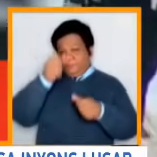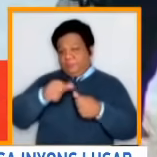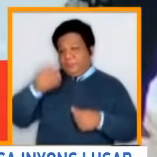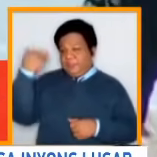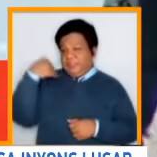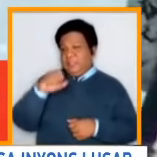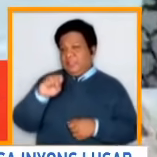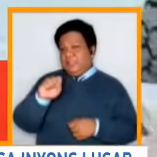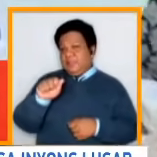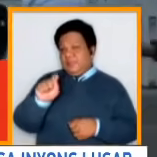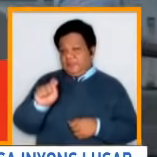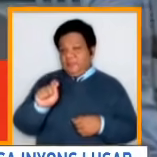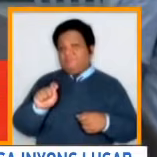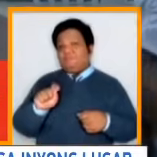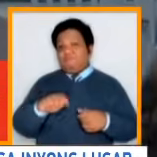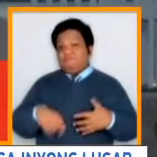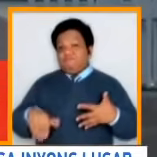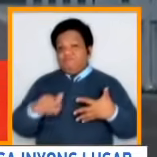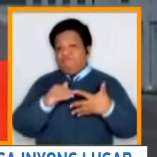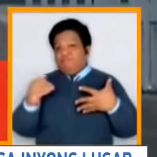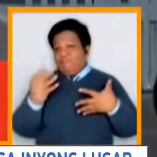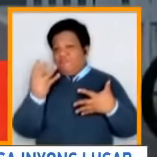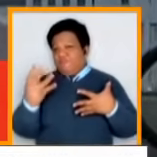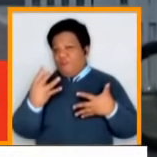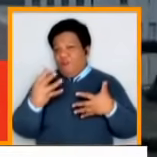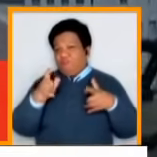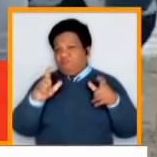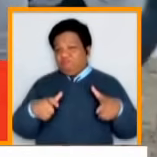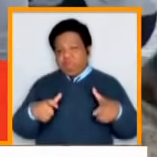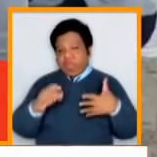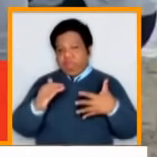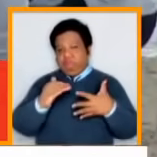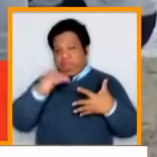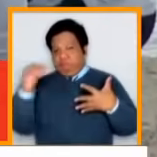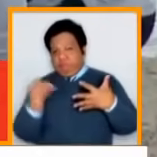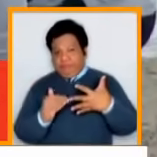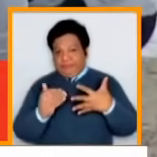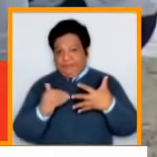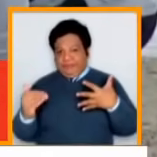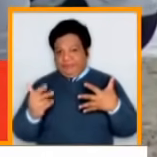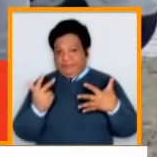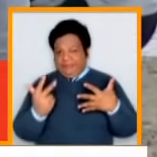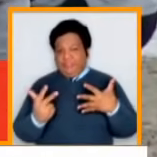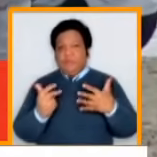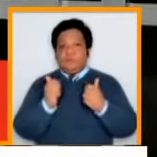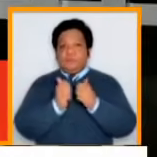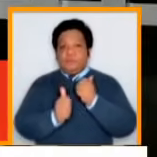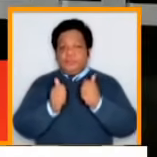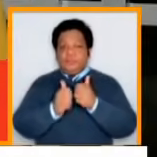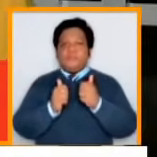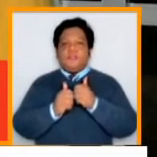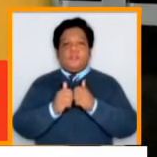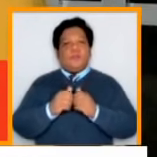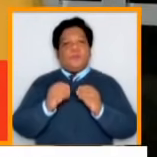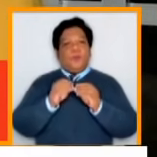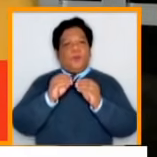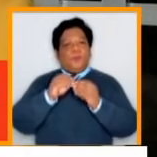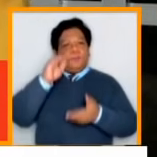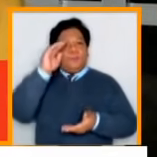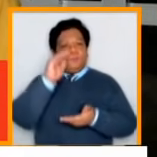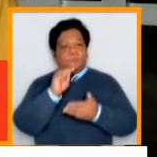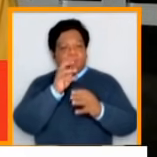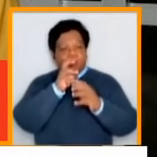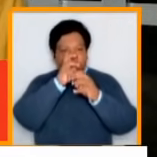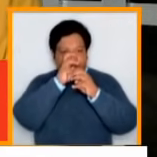sa Metro Manila. Kaya mas maluwag na mga panuntunan at pwede nang lumabas sa mga bata. Ayun nga, napapansin ko sa mga apo ko